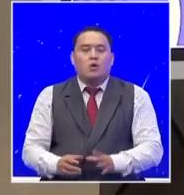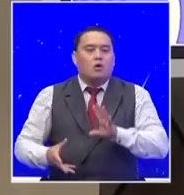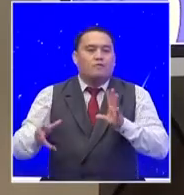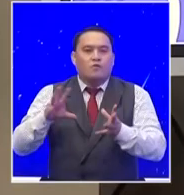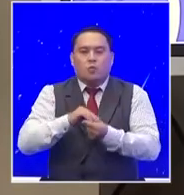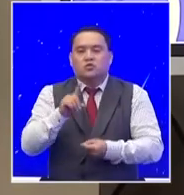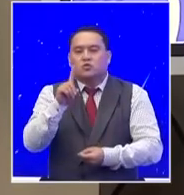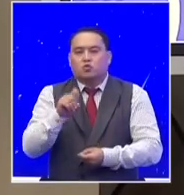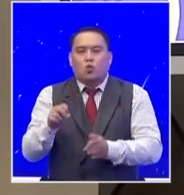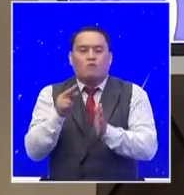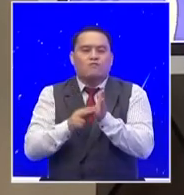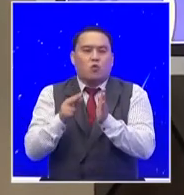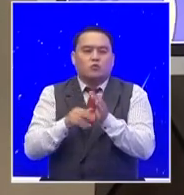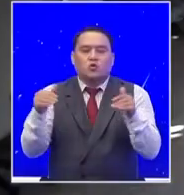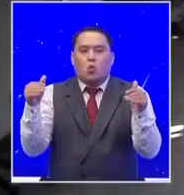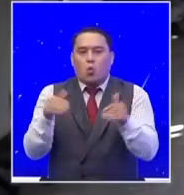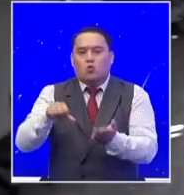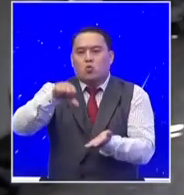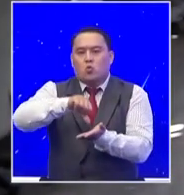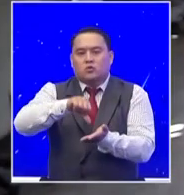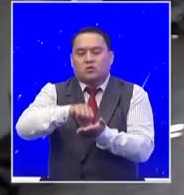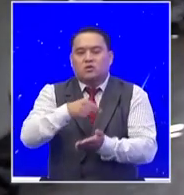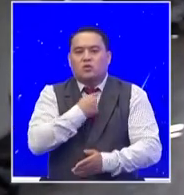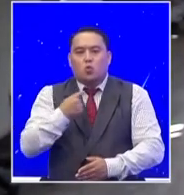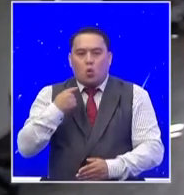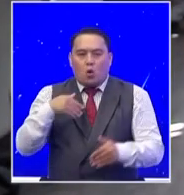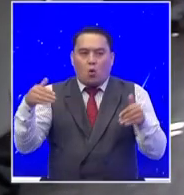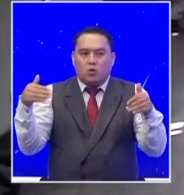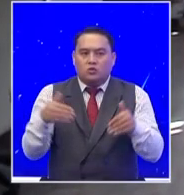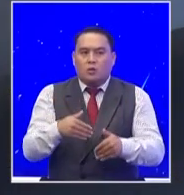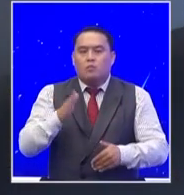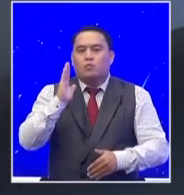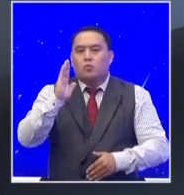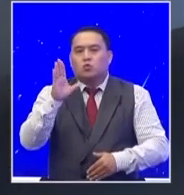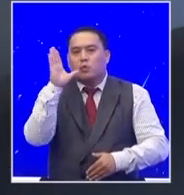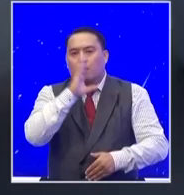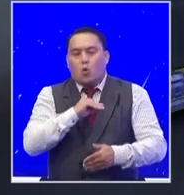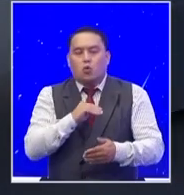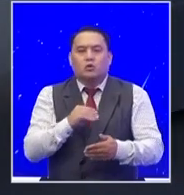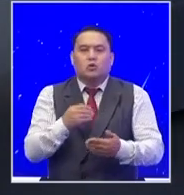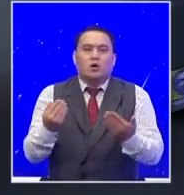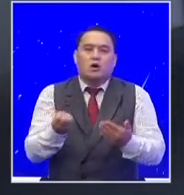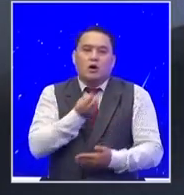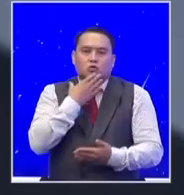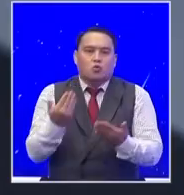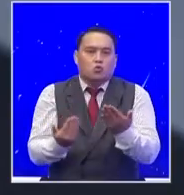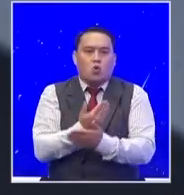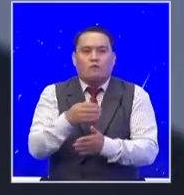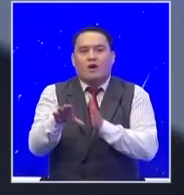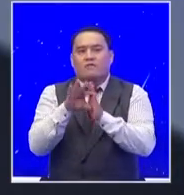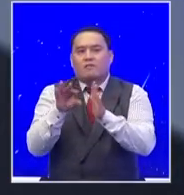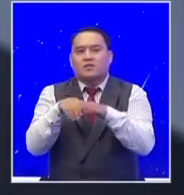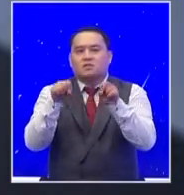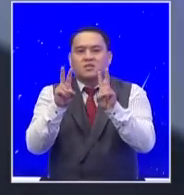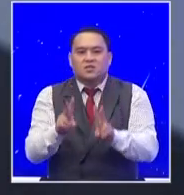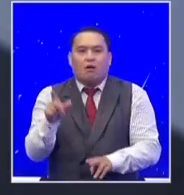участие 180 колледжей. Отныне и учащиеся Талдыкурганского политехнического колледжа смогут получить самые хорошие навыки по выбранной